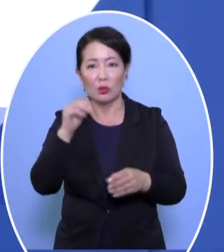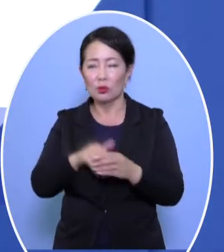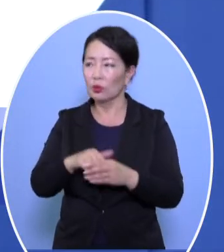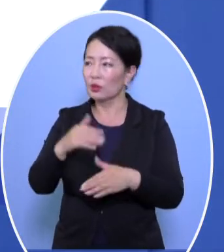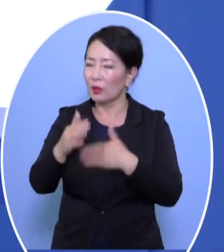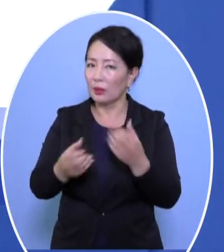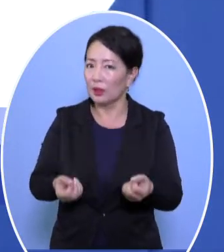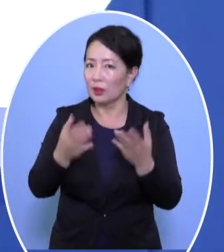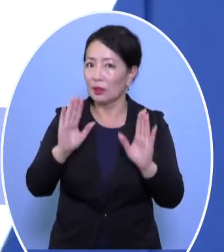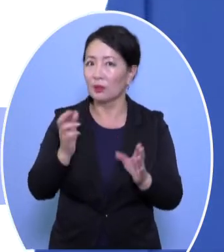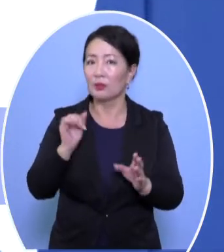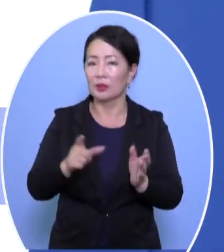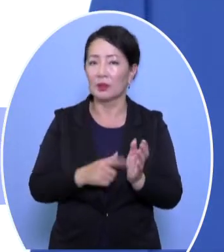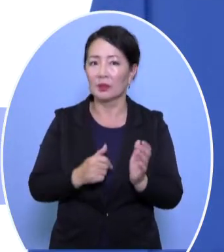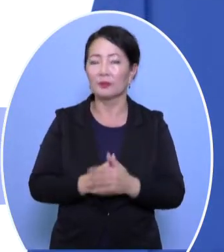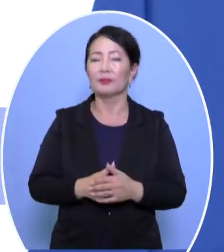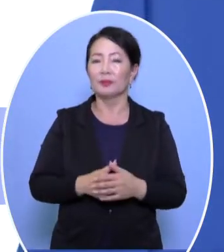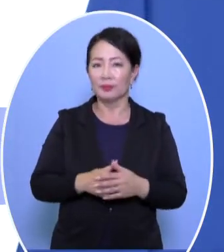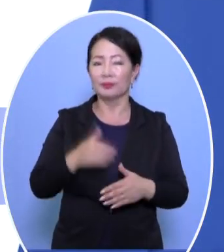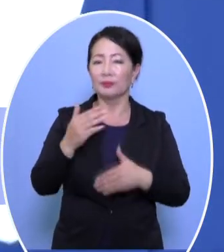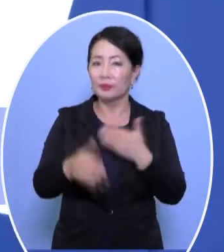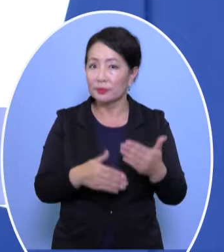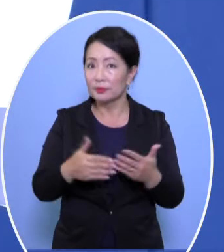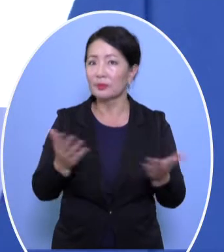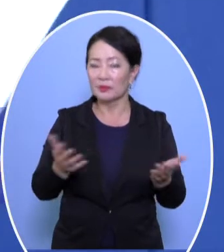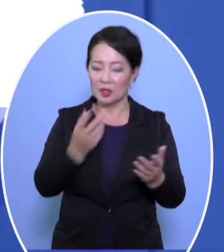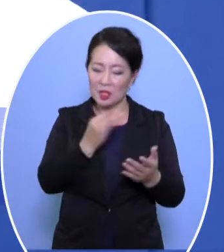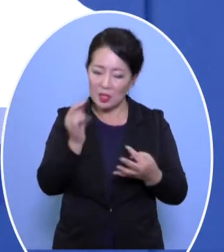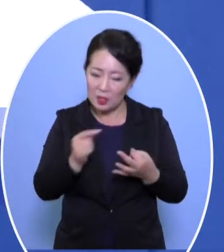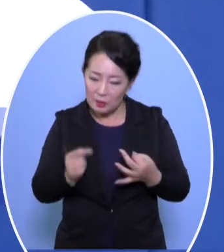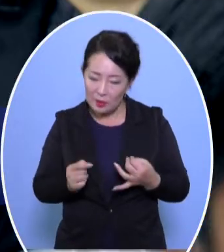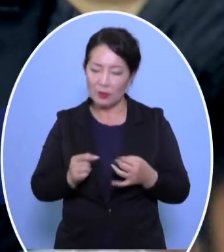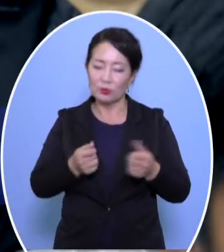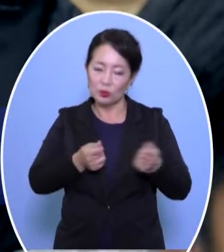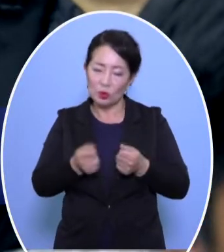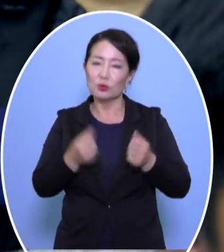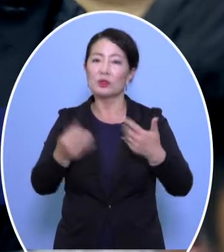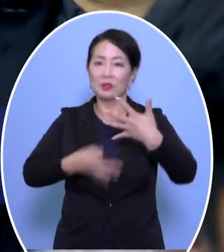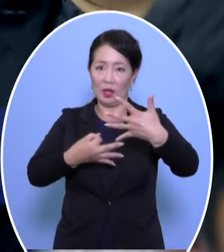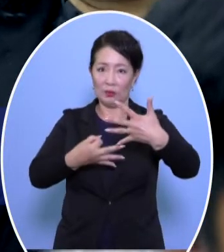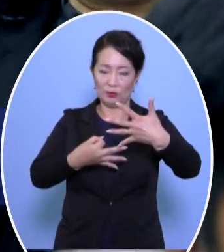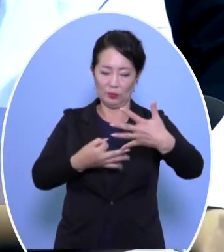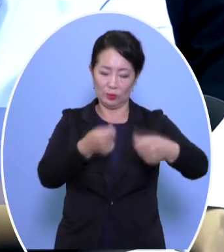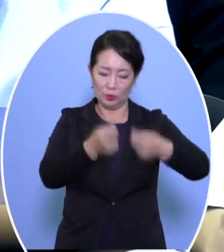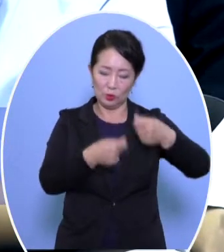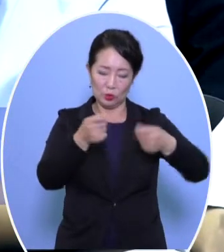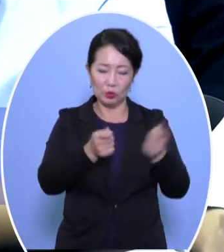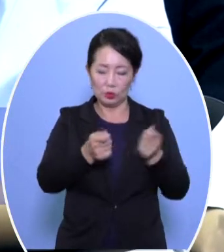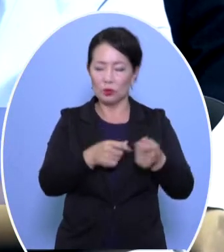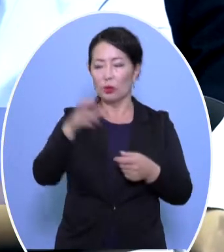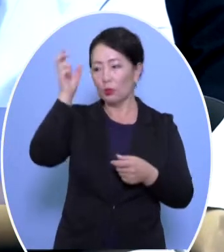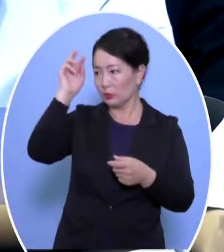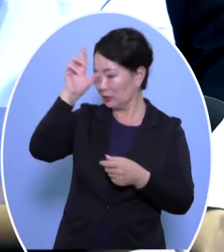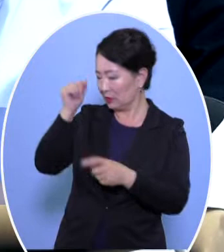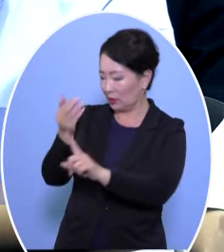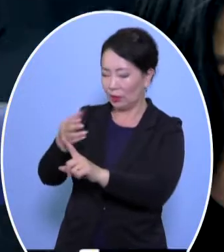байдаг гарахгүй байх гэж байгаа. Тэгээд хуулийн заатууд нь дэрэнгүүдээ нэг юм хөө зохицуулттай 8 зохицуулт гэж байгаа. Тэгээд боловсролын шинжилгээний